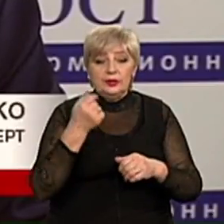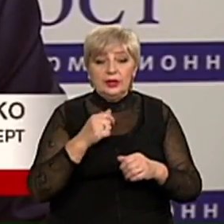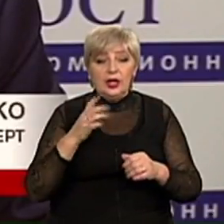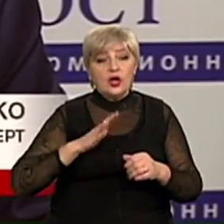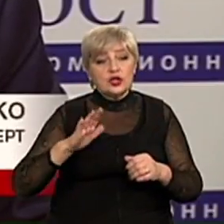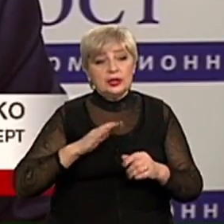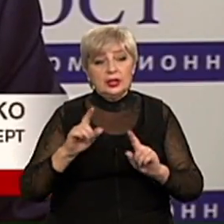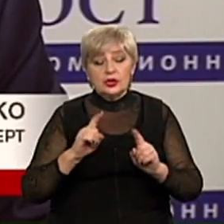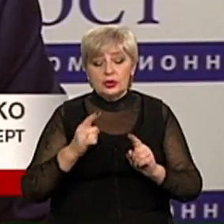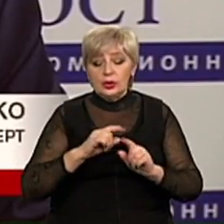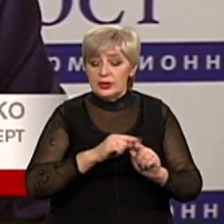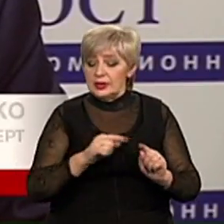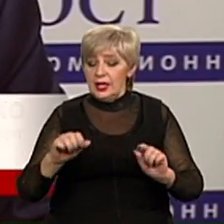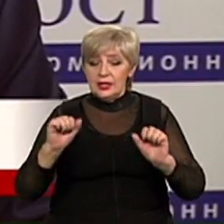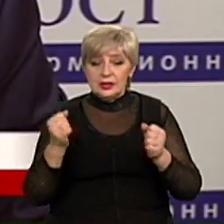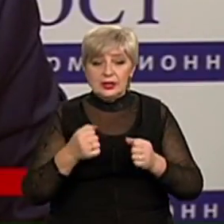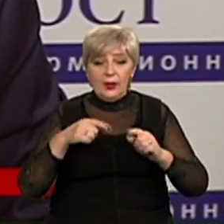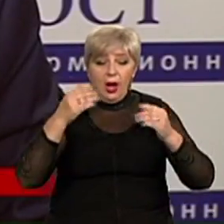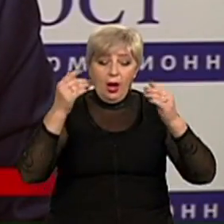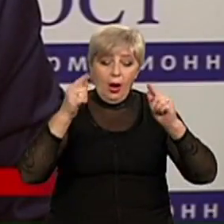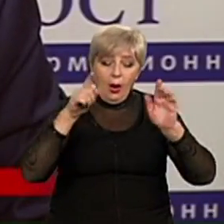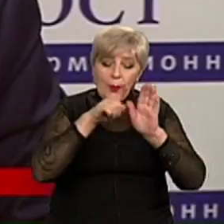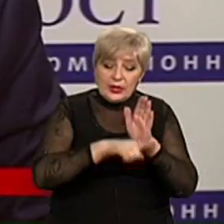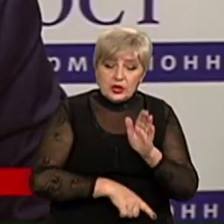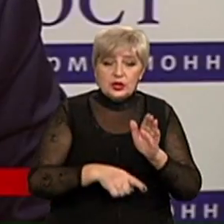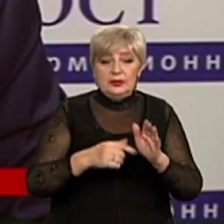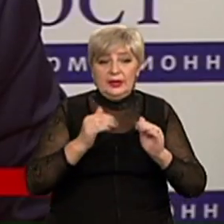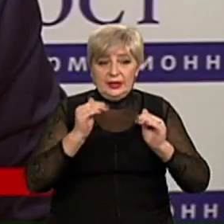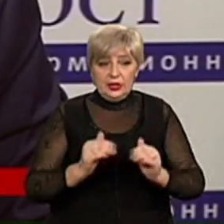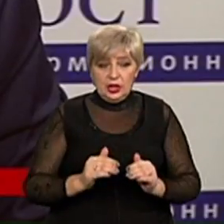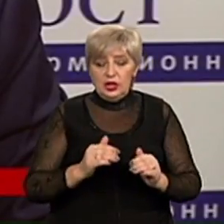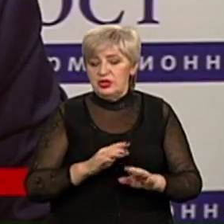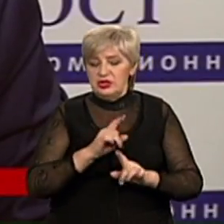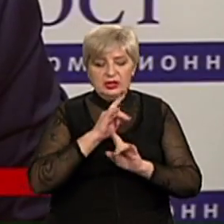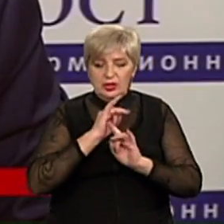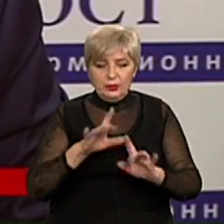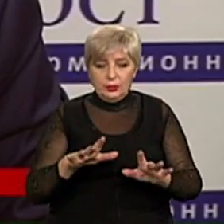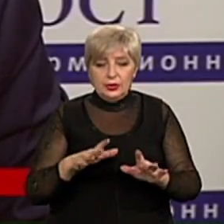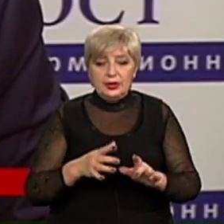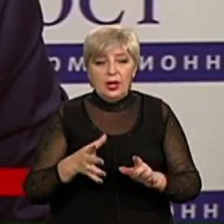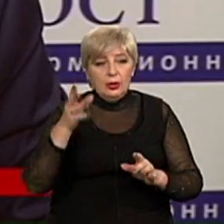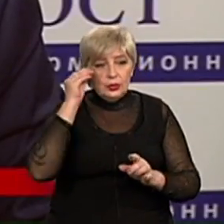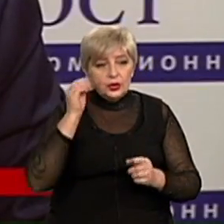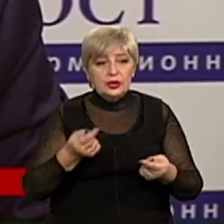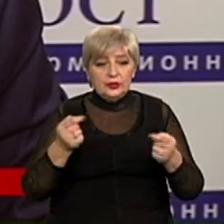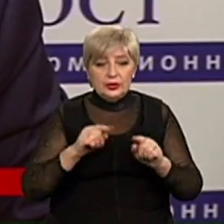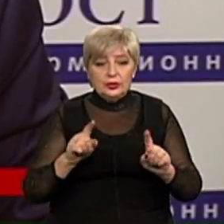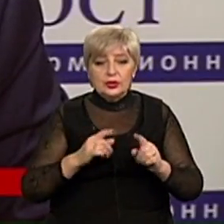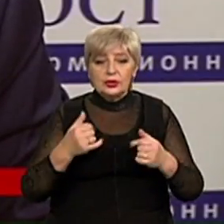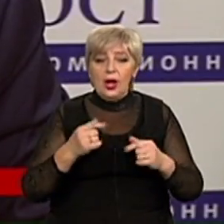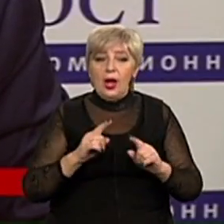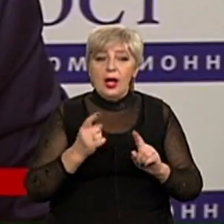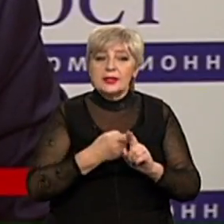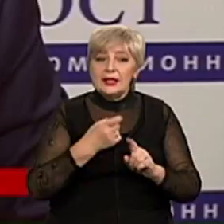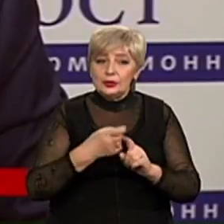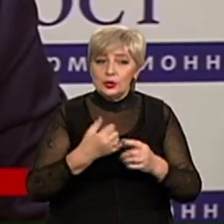за зиму опустится ниже 14 не стоит, ни при каких условиях, учитывая то, что все-таки с картошкой у